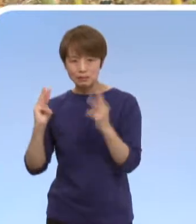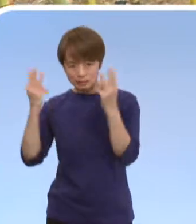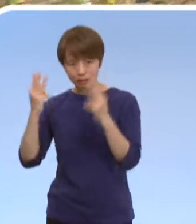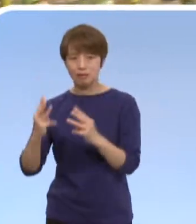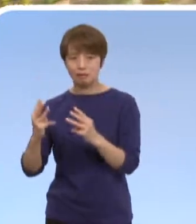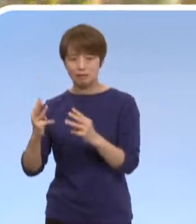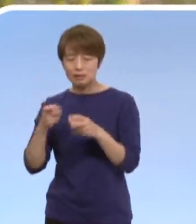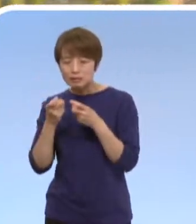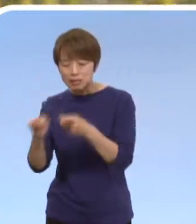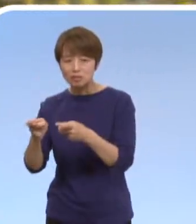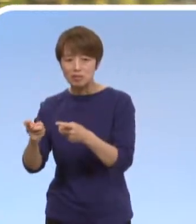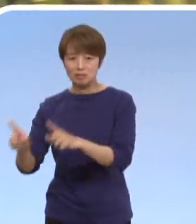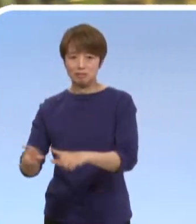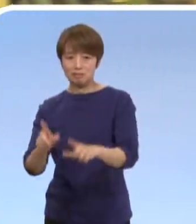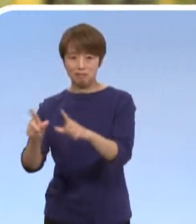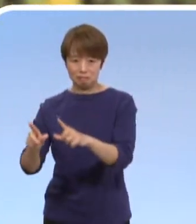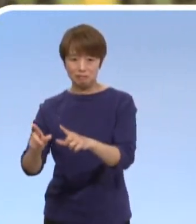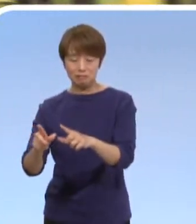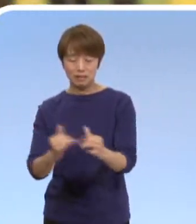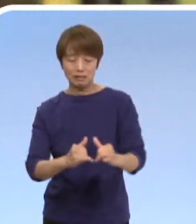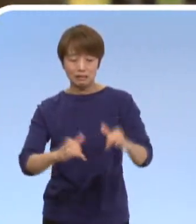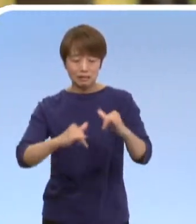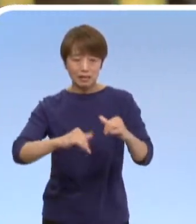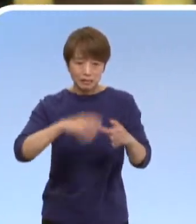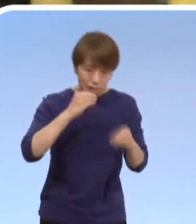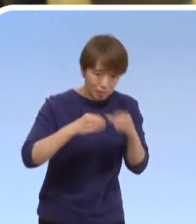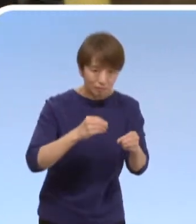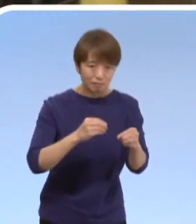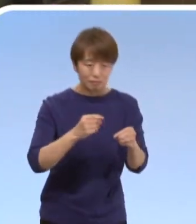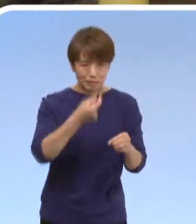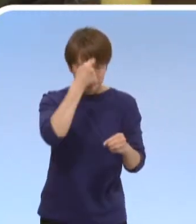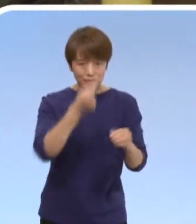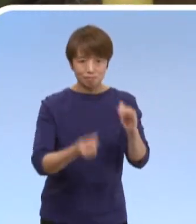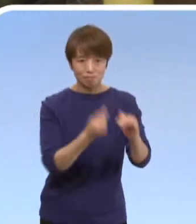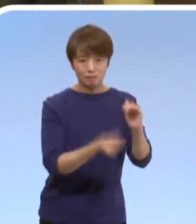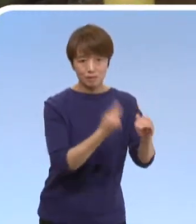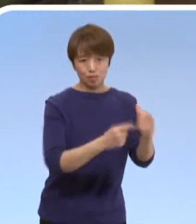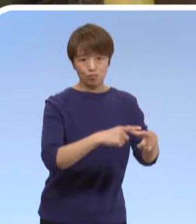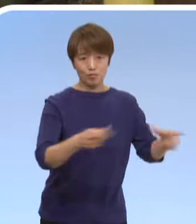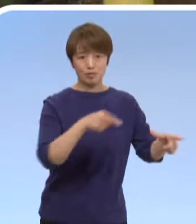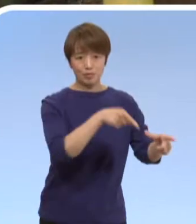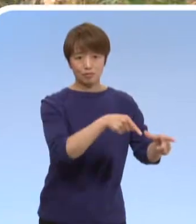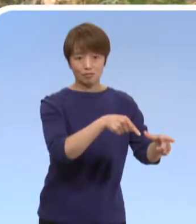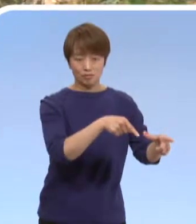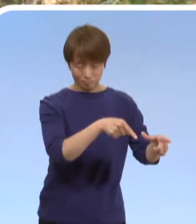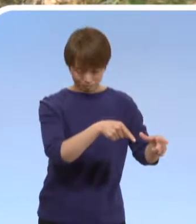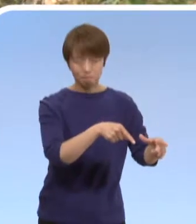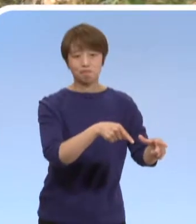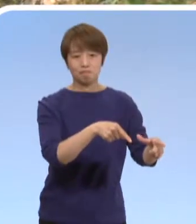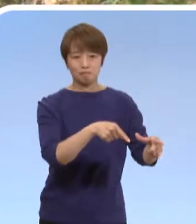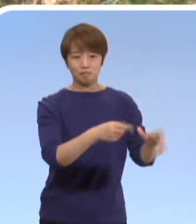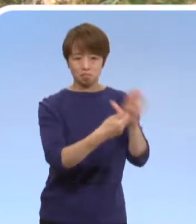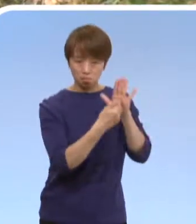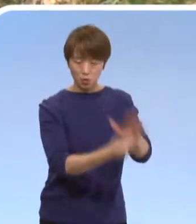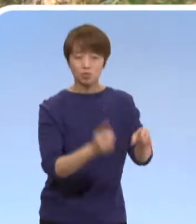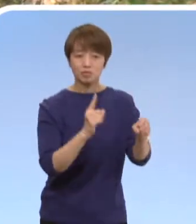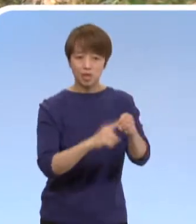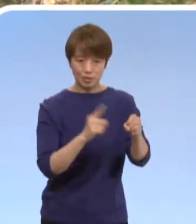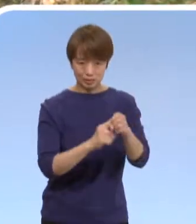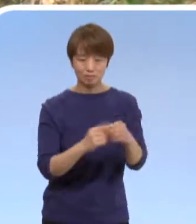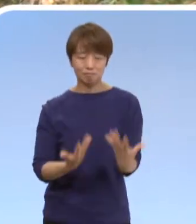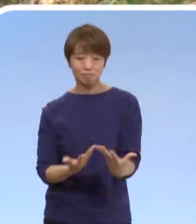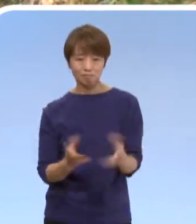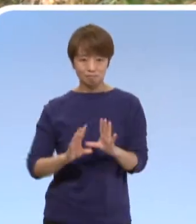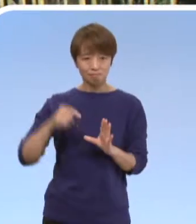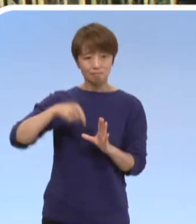動物が住み着き、農作物を荒らすなどの被害が深刻化しています。そこで淡路